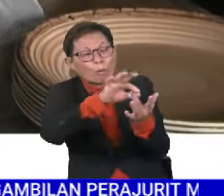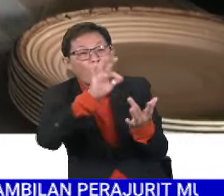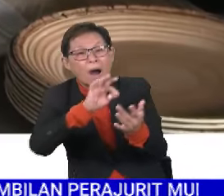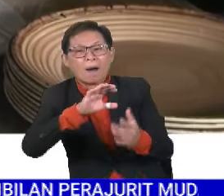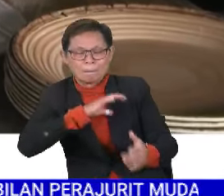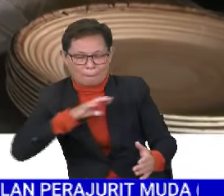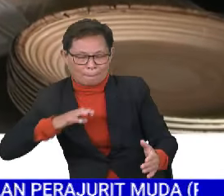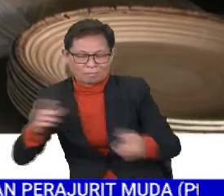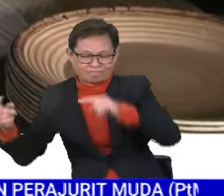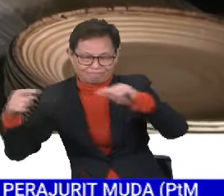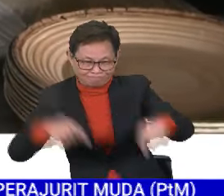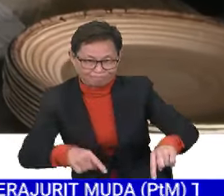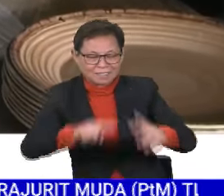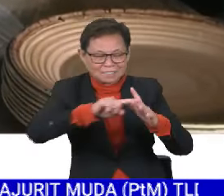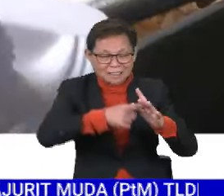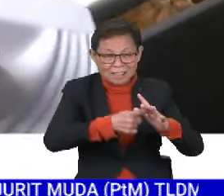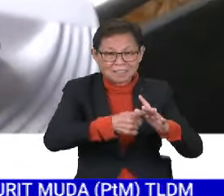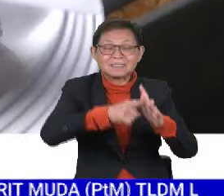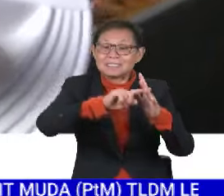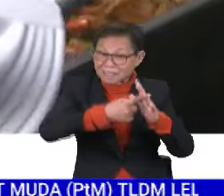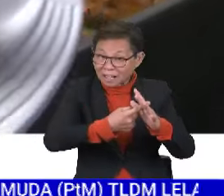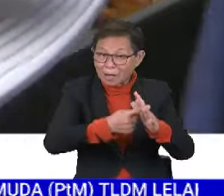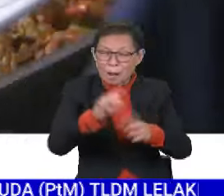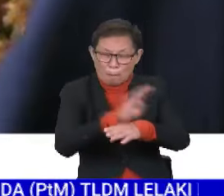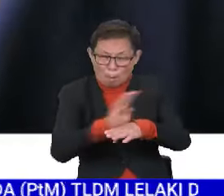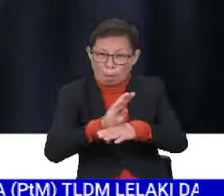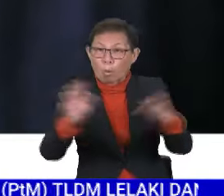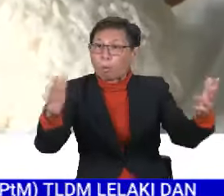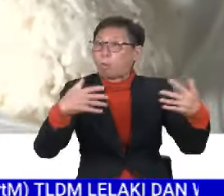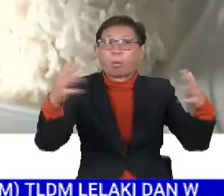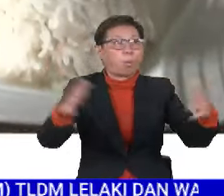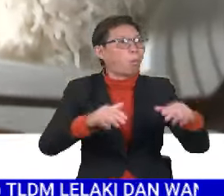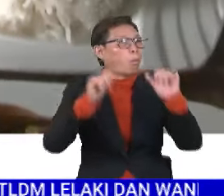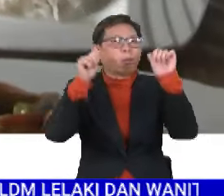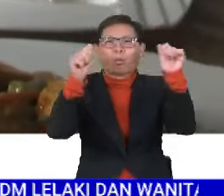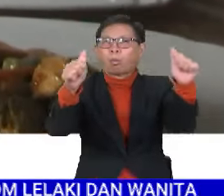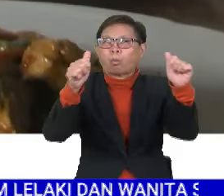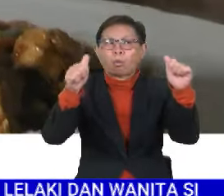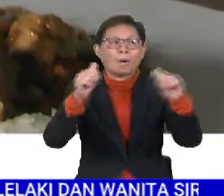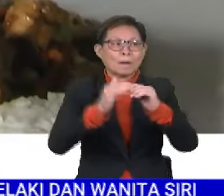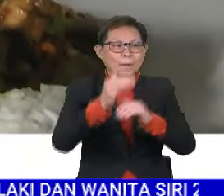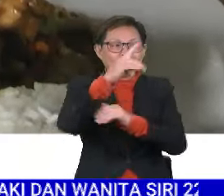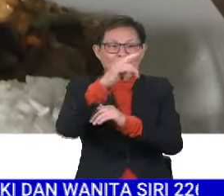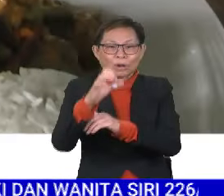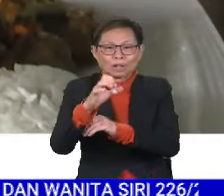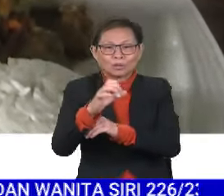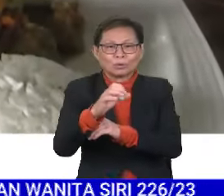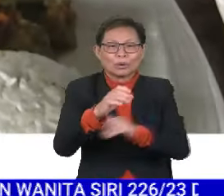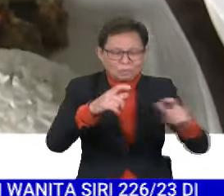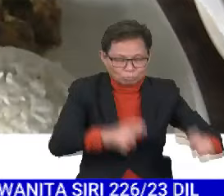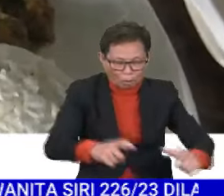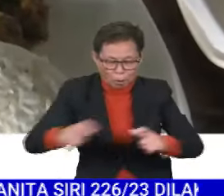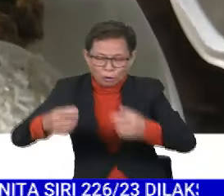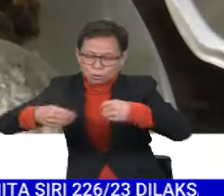pelanggan yang datang. Malah sejak ia diperkenalkan, perniagaannya mendapat sambutan yang baik dengan lebih 100 set menu